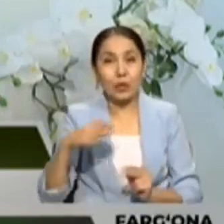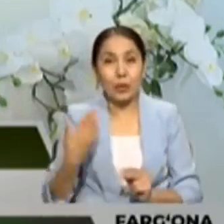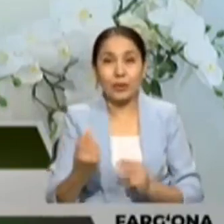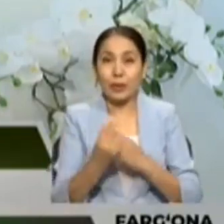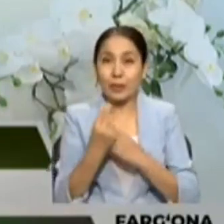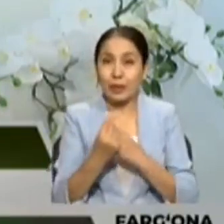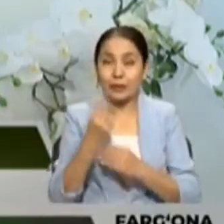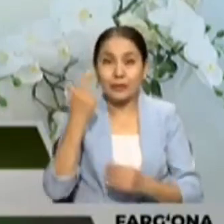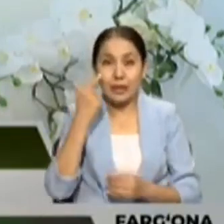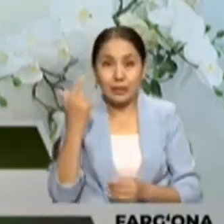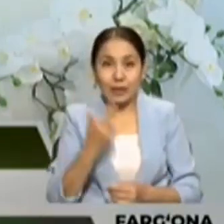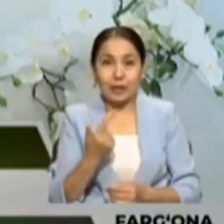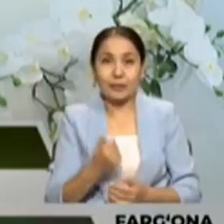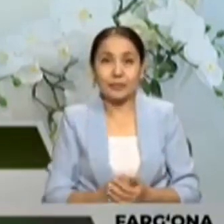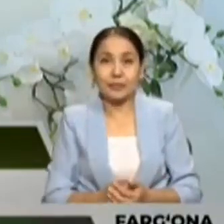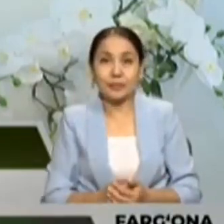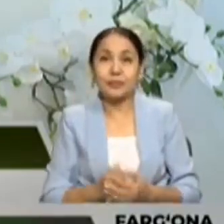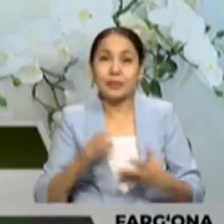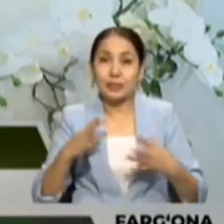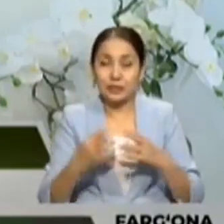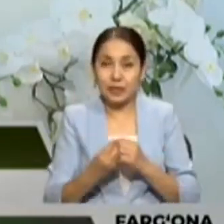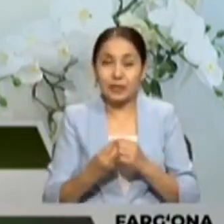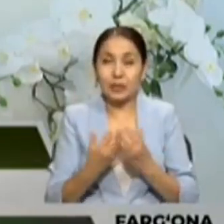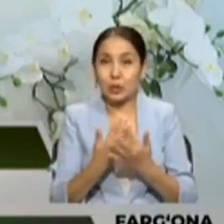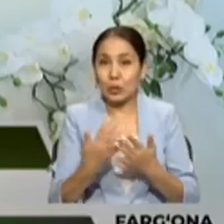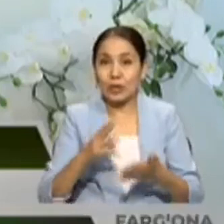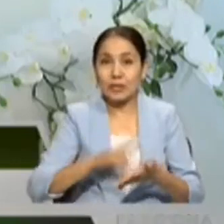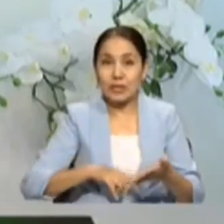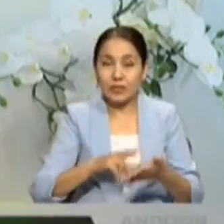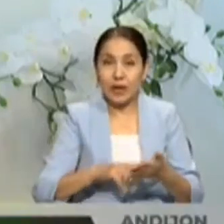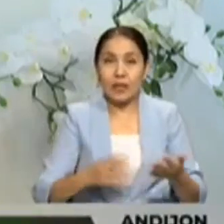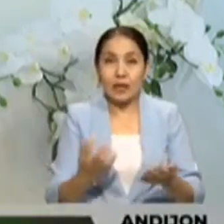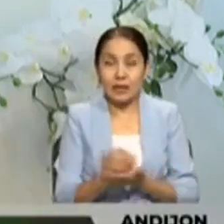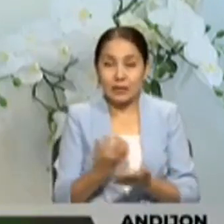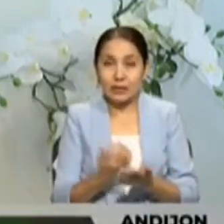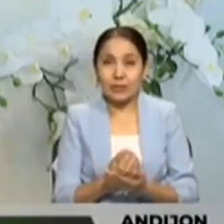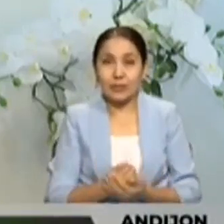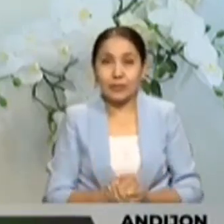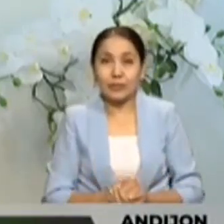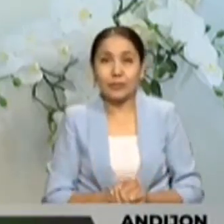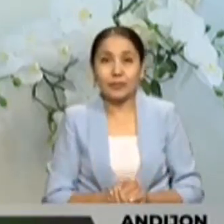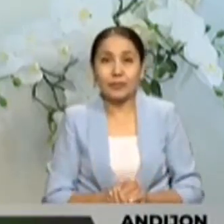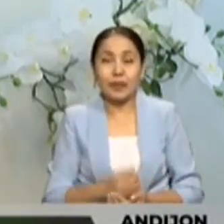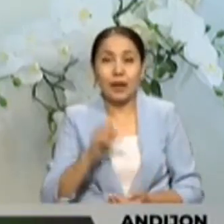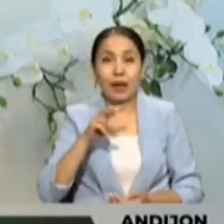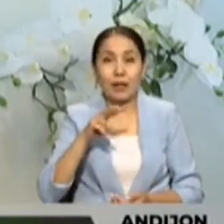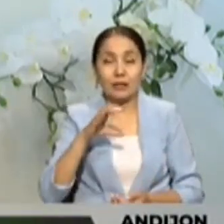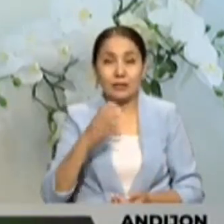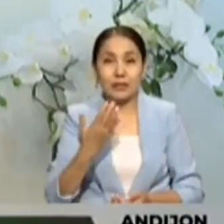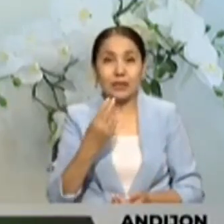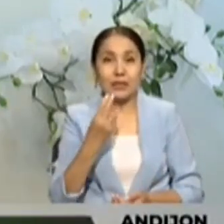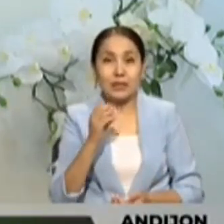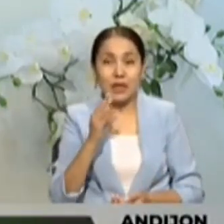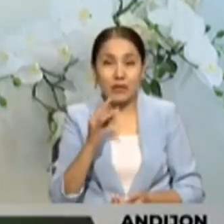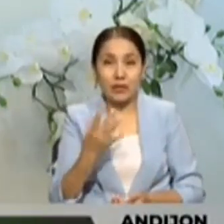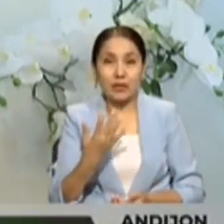berilgan ta'limlar natijasida turli xil sertifikatlar erishdim. Bulardan IELTS, CEFR,